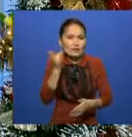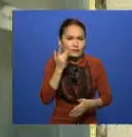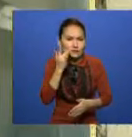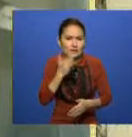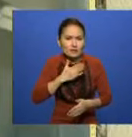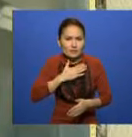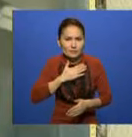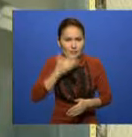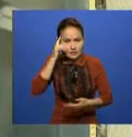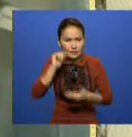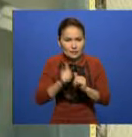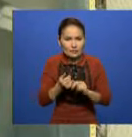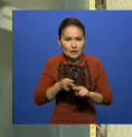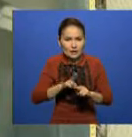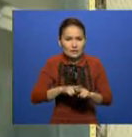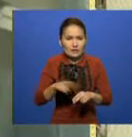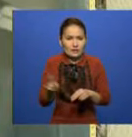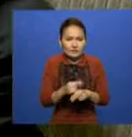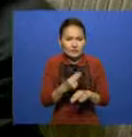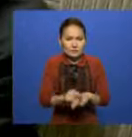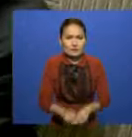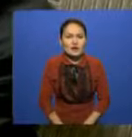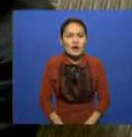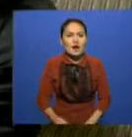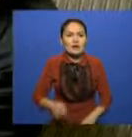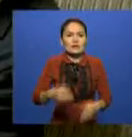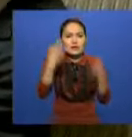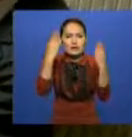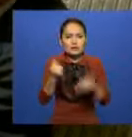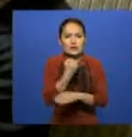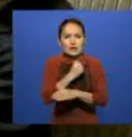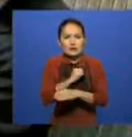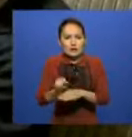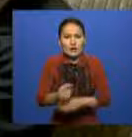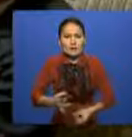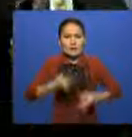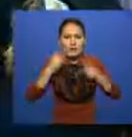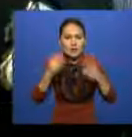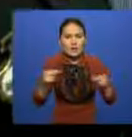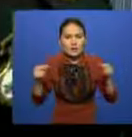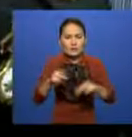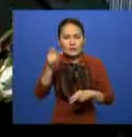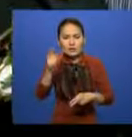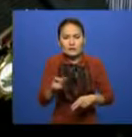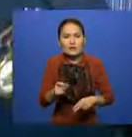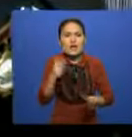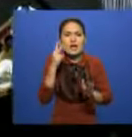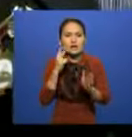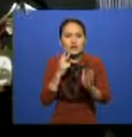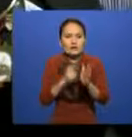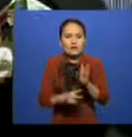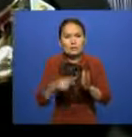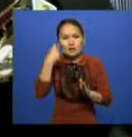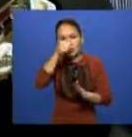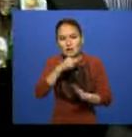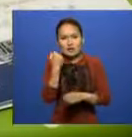ойлаймыз. 45-ші жылы қызыл алаңда сап түзіп, жеңіс шеруінің куәсі болған майдангер бұйырса жеңістің 70 жылдығына